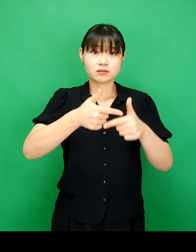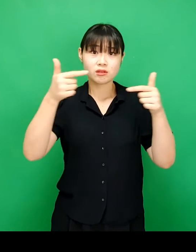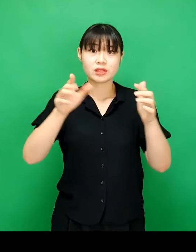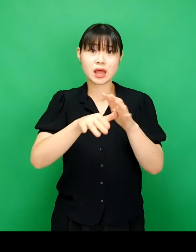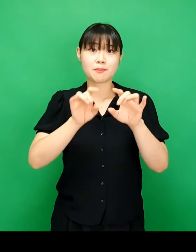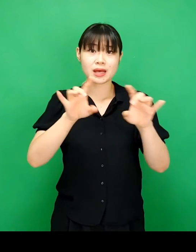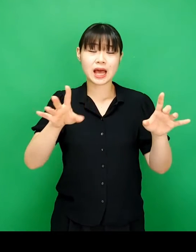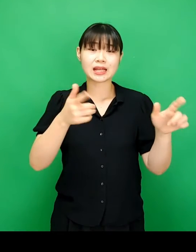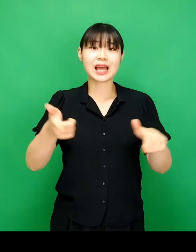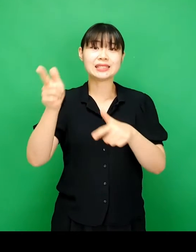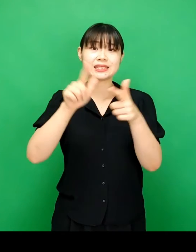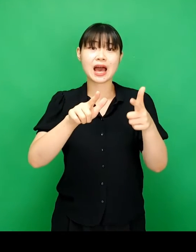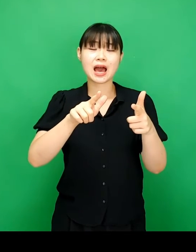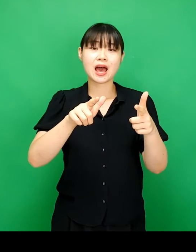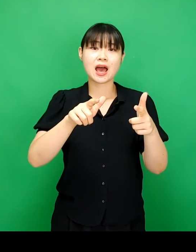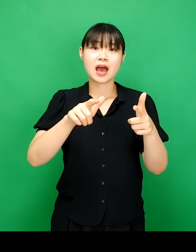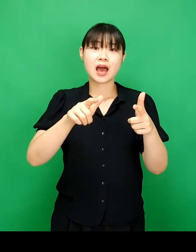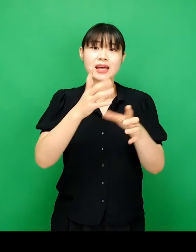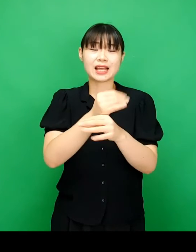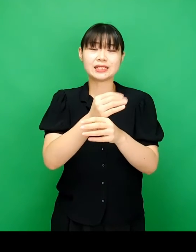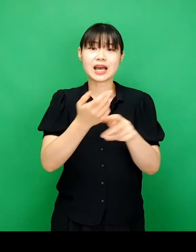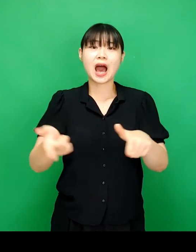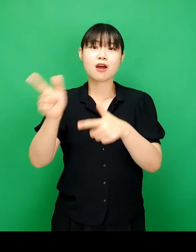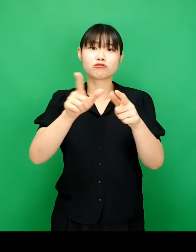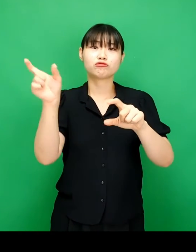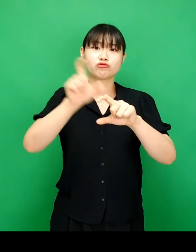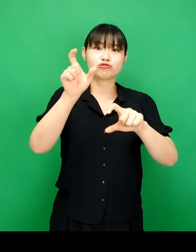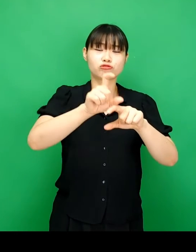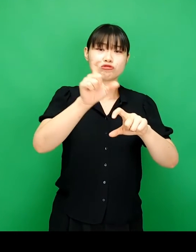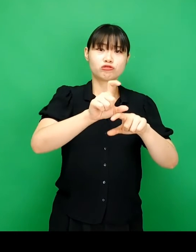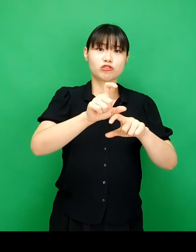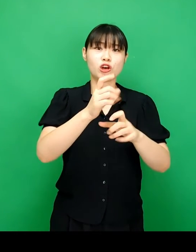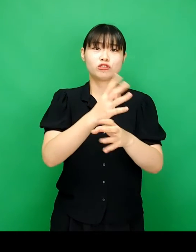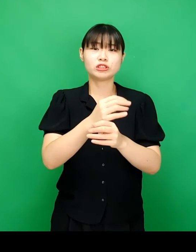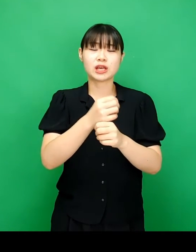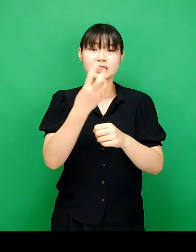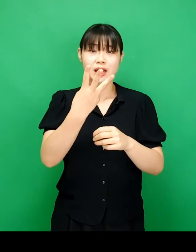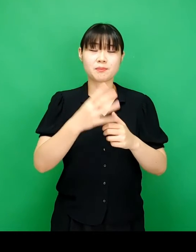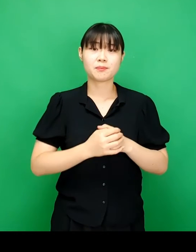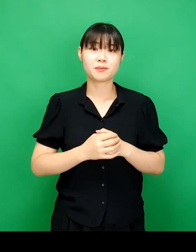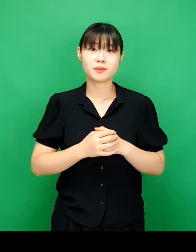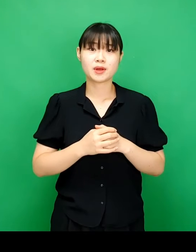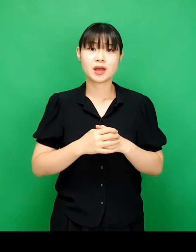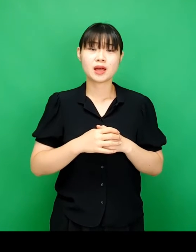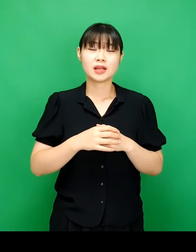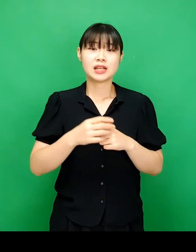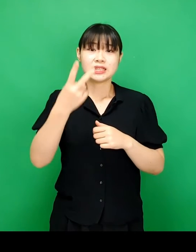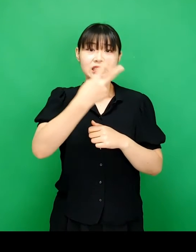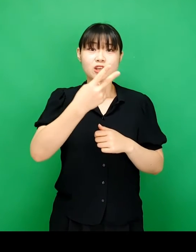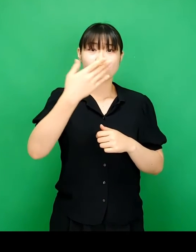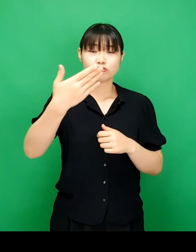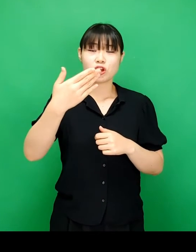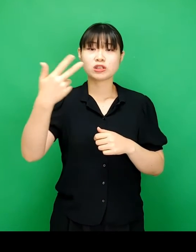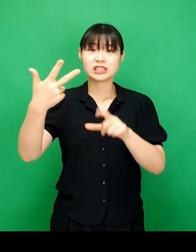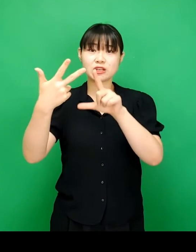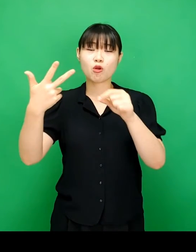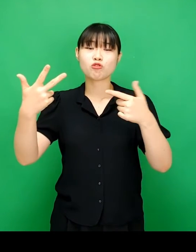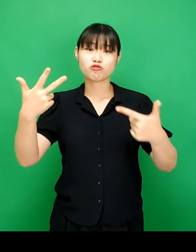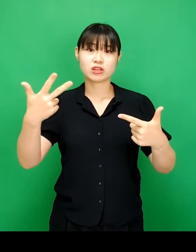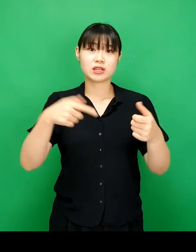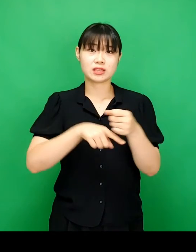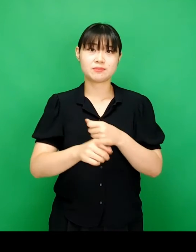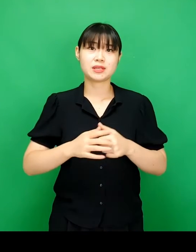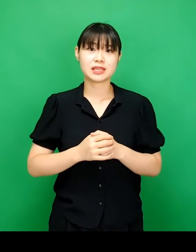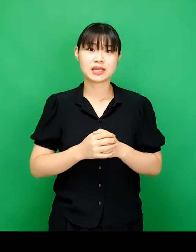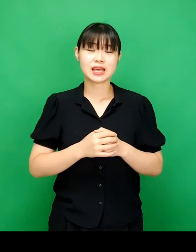커질 때마다 날짜는 하루씩 더해집니다. 숫자 3만은 날짜 형식에서 2009년 7월